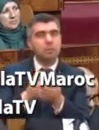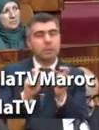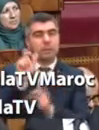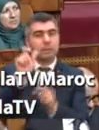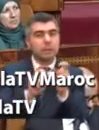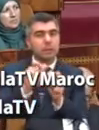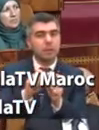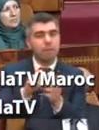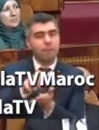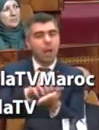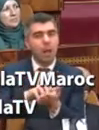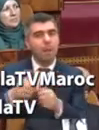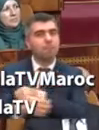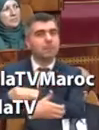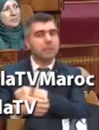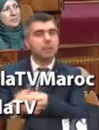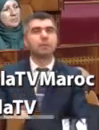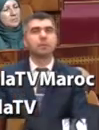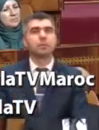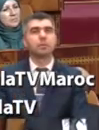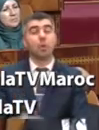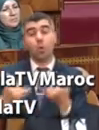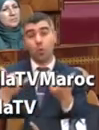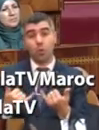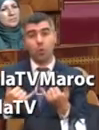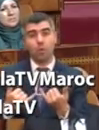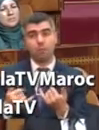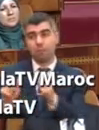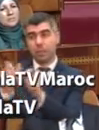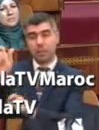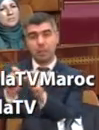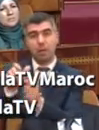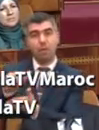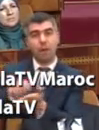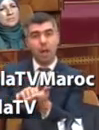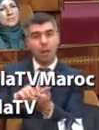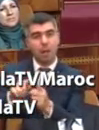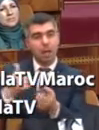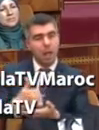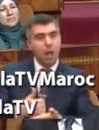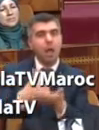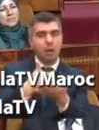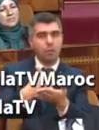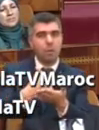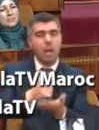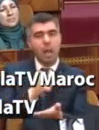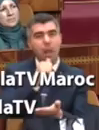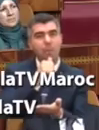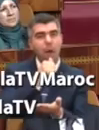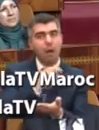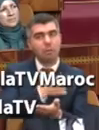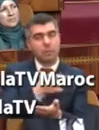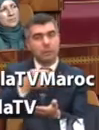الصغار. السيد الوزير اليوم الفلاحه كيتسناو منكم تعاونوهم بالعلف والماء